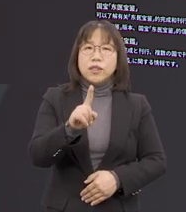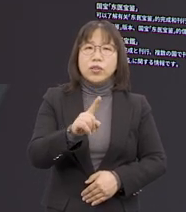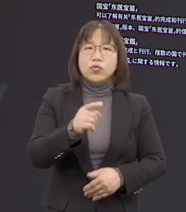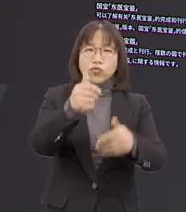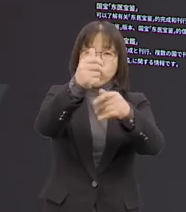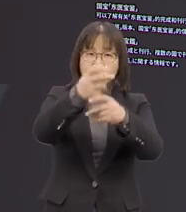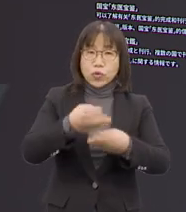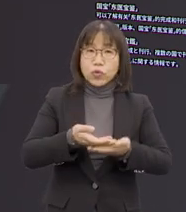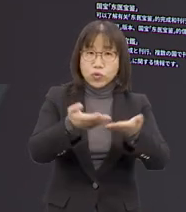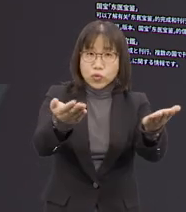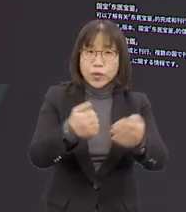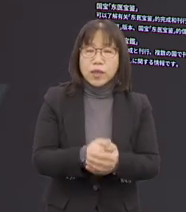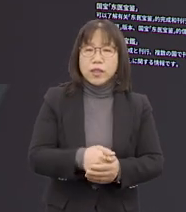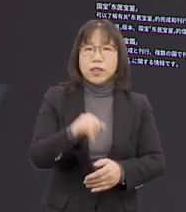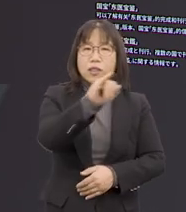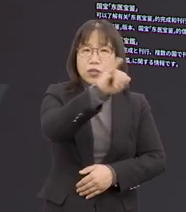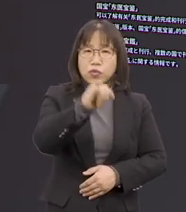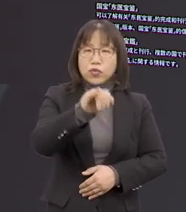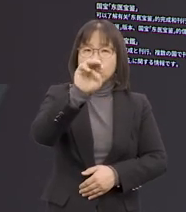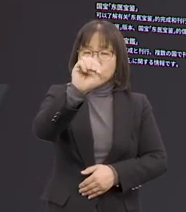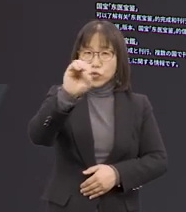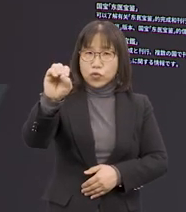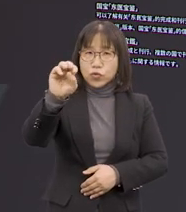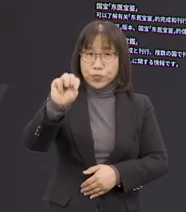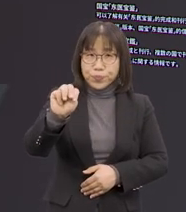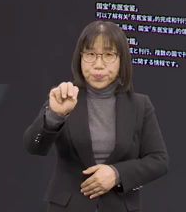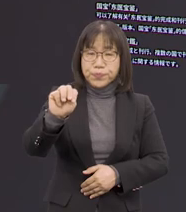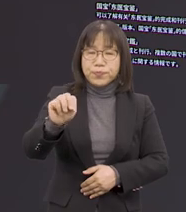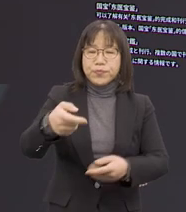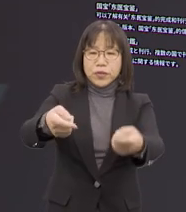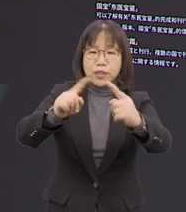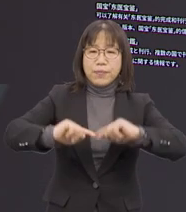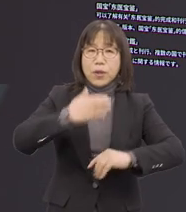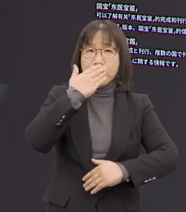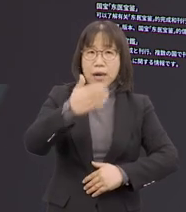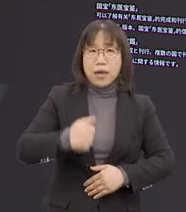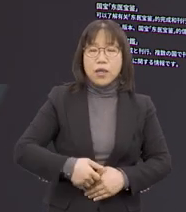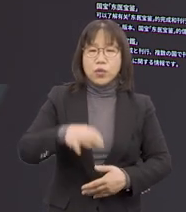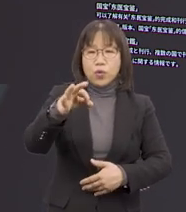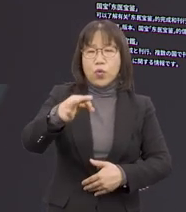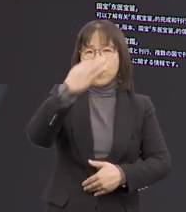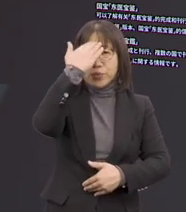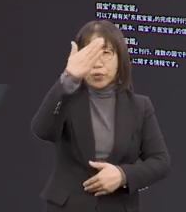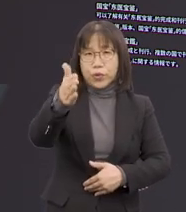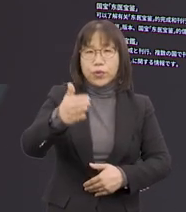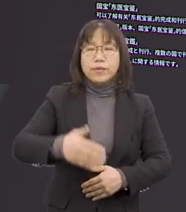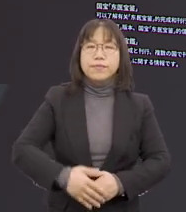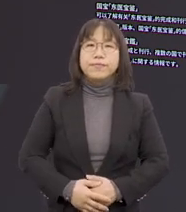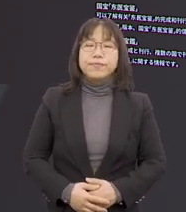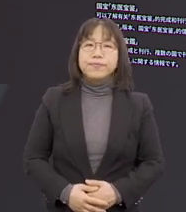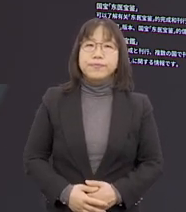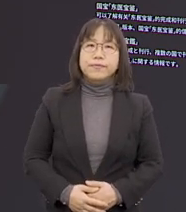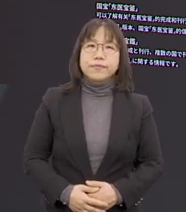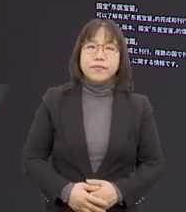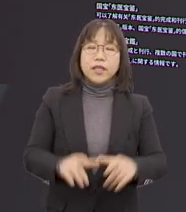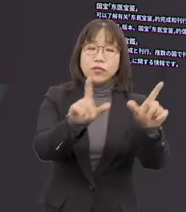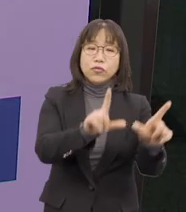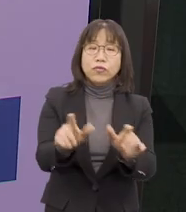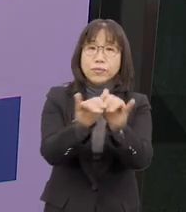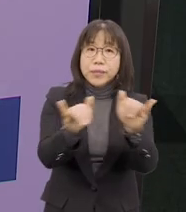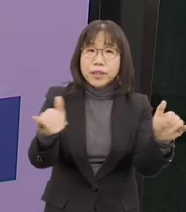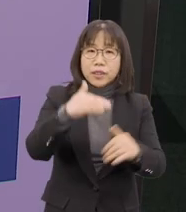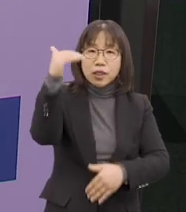권해드리는 링크를 통해 화상 어플 주 모로 참여할 수 있습니다 선착순 모집으로 비용은 무료입니다